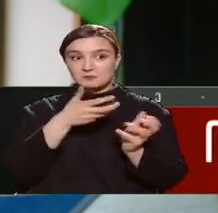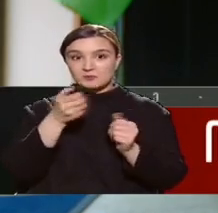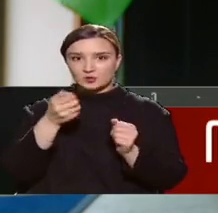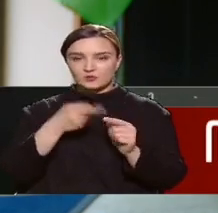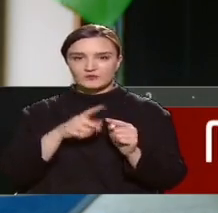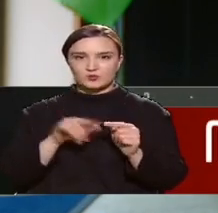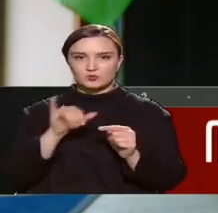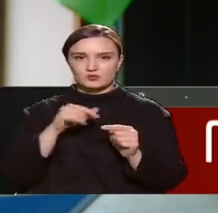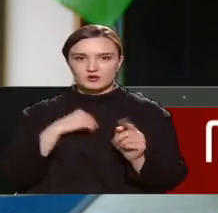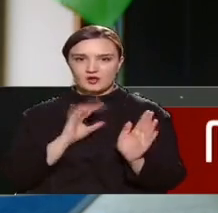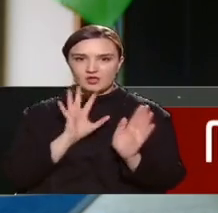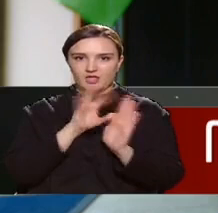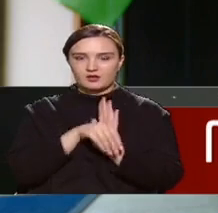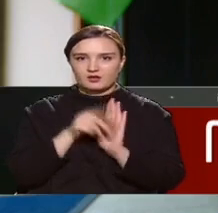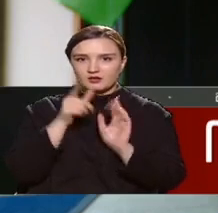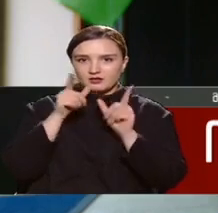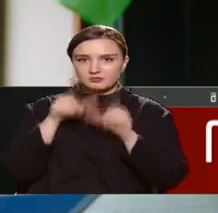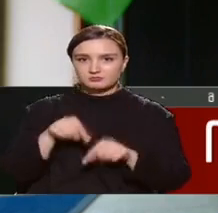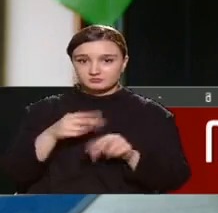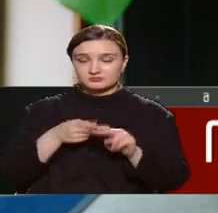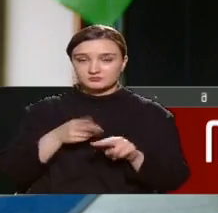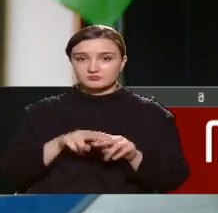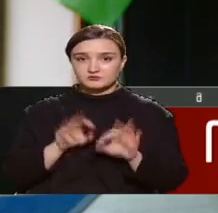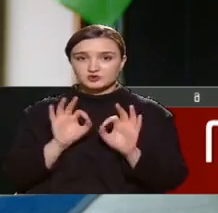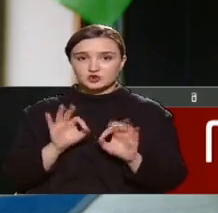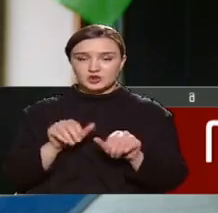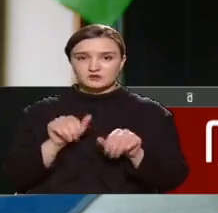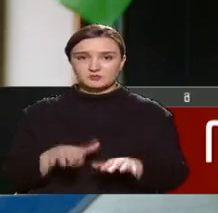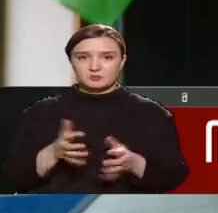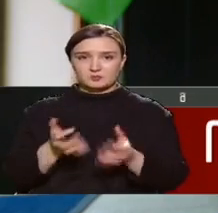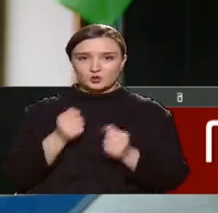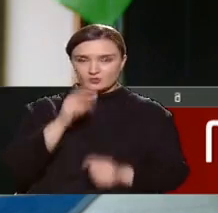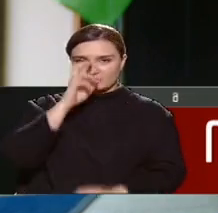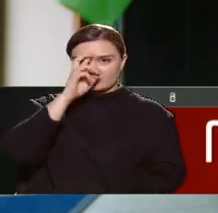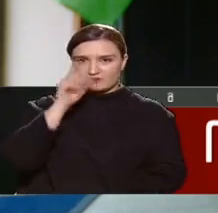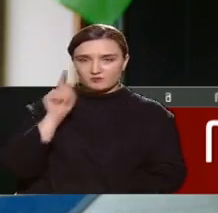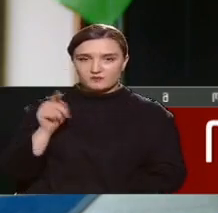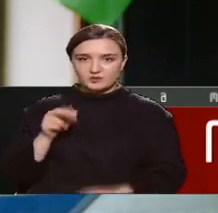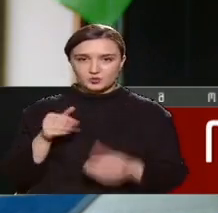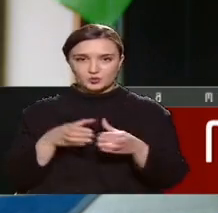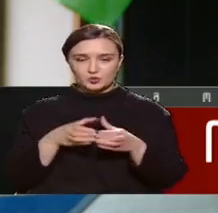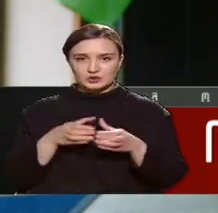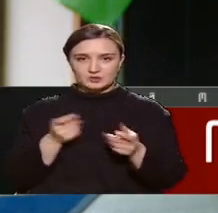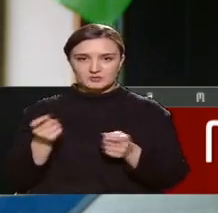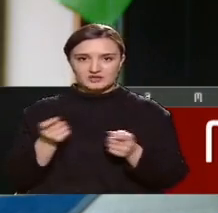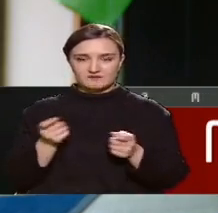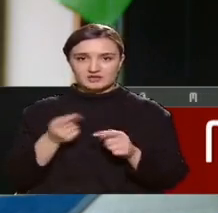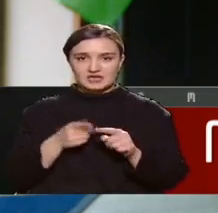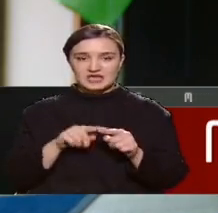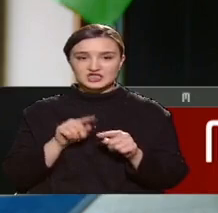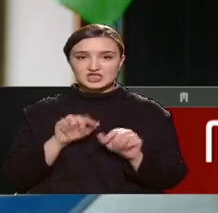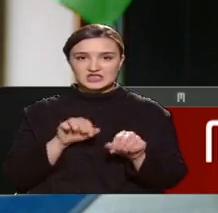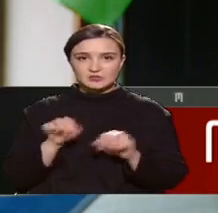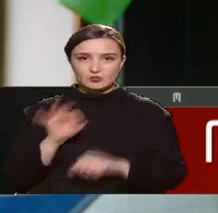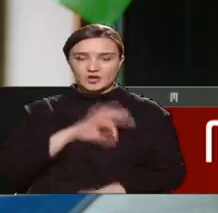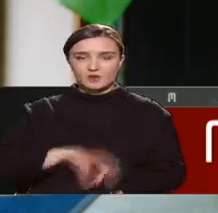ეს ფანჯარა შესაძლებლობის და სწორი გასაგებია მიიღო ჩვენ თავობამ და მართლა გუნდმა, რომ ეს ფანჯარა გამოიყენეს.